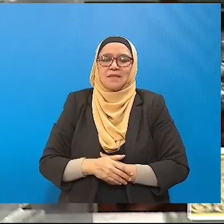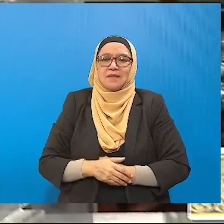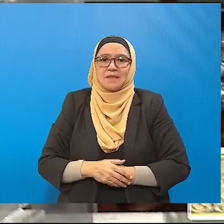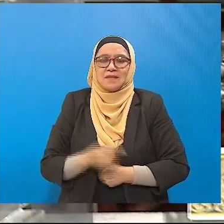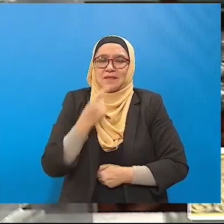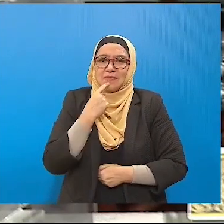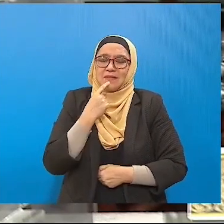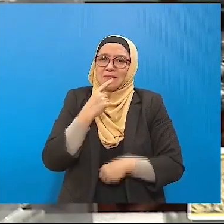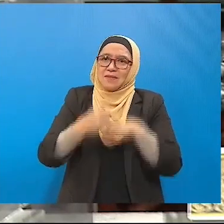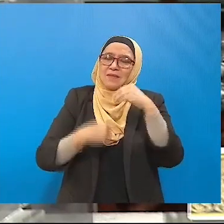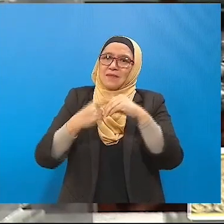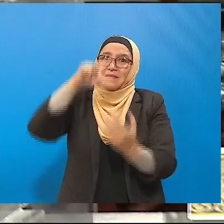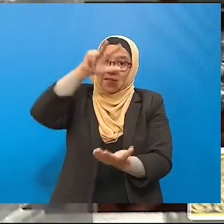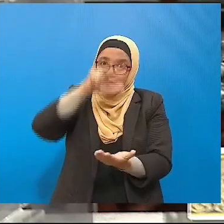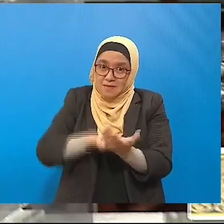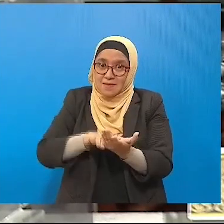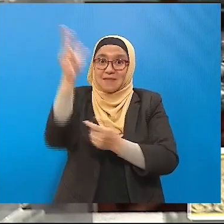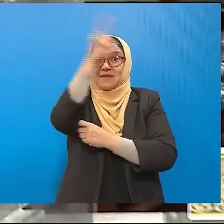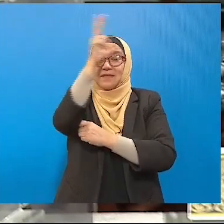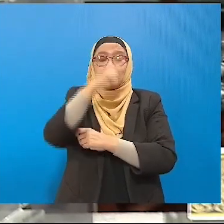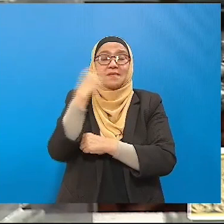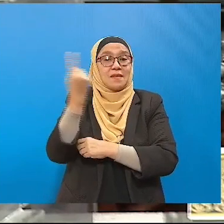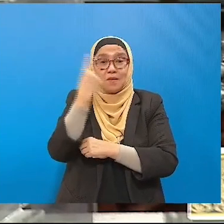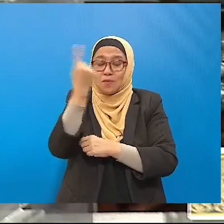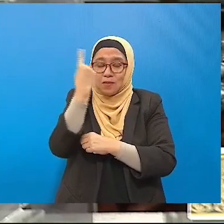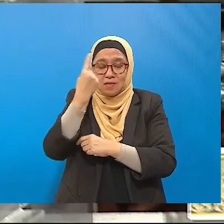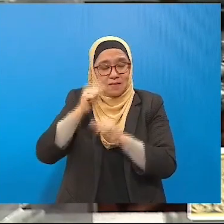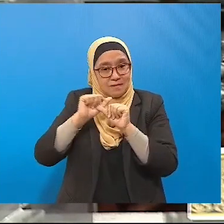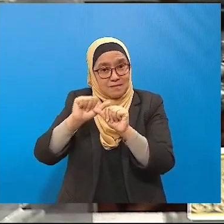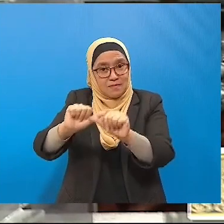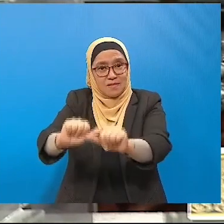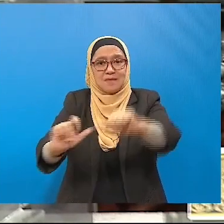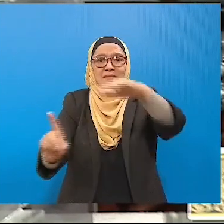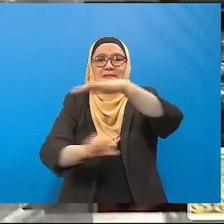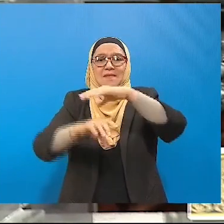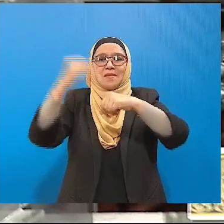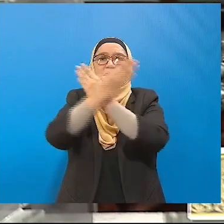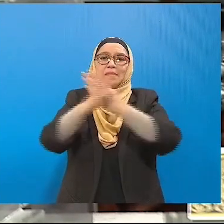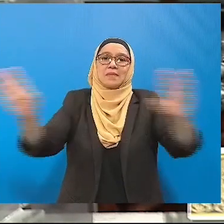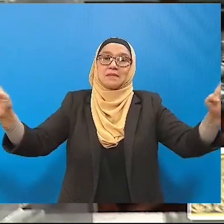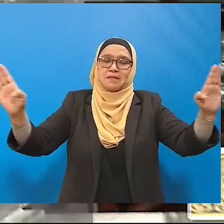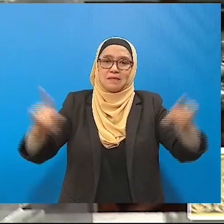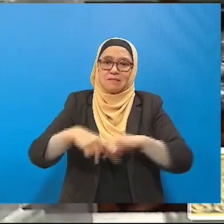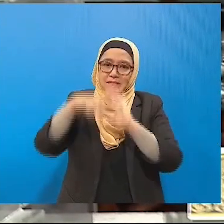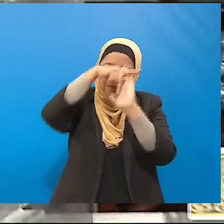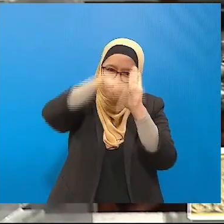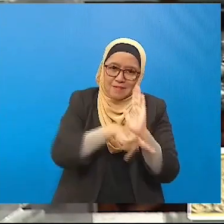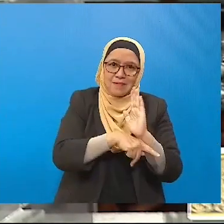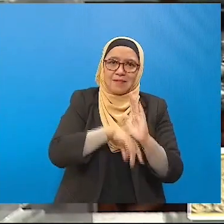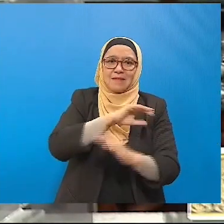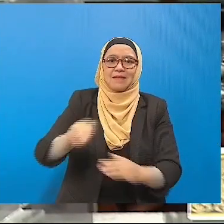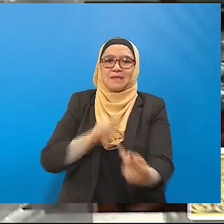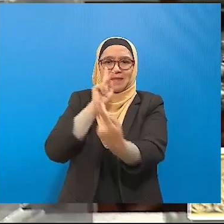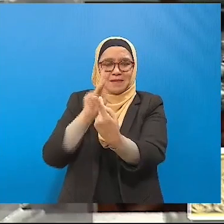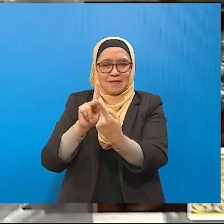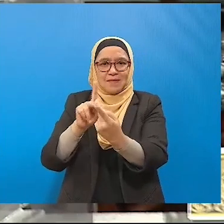kerajaan sentiasa melaksanakan dasar luar yang bebas, berprinsip dan pragmatik berasaskan nilai keamanan, kemanusiaan,